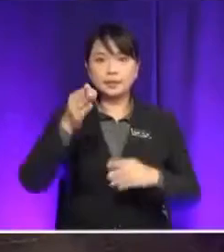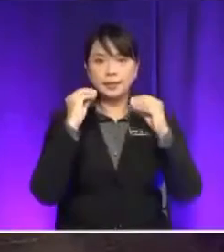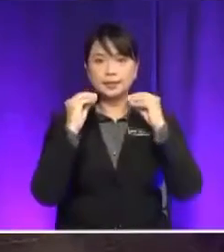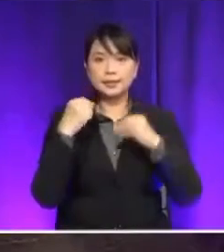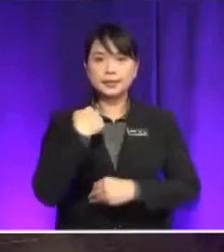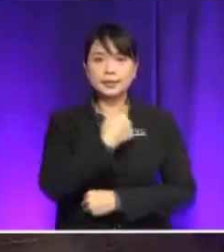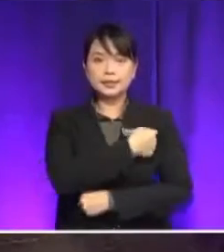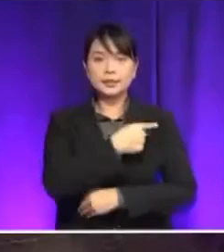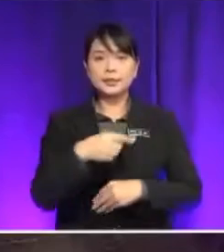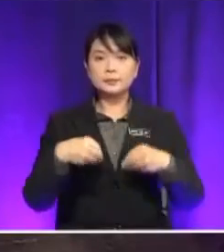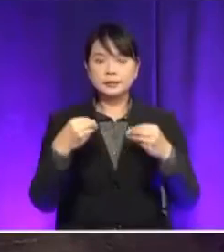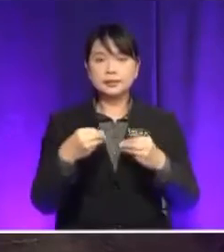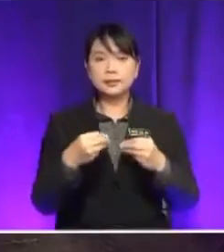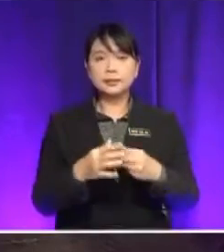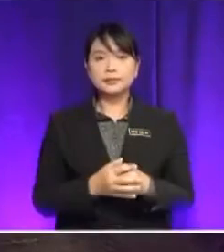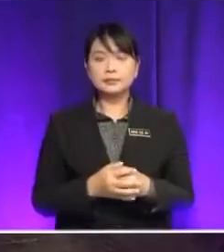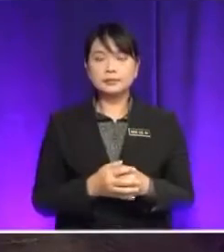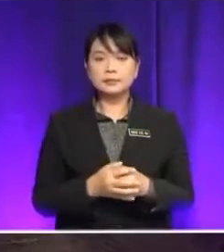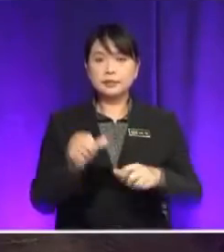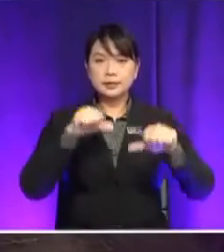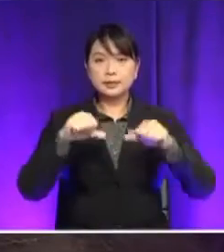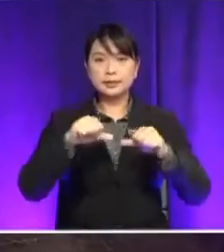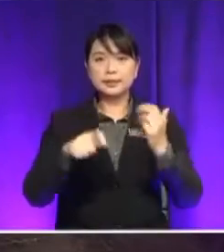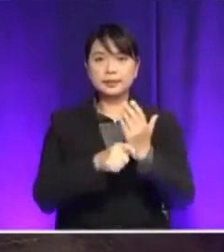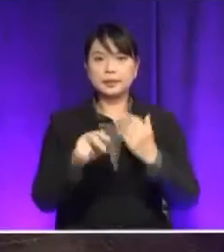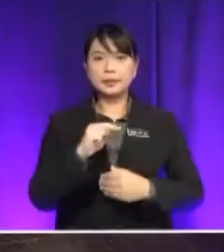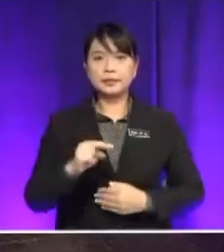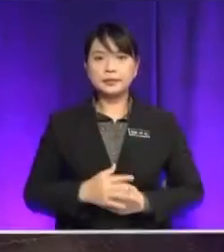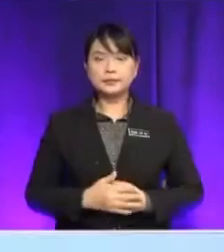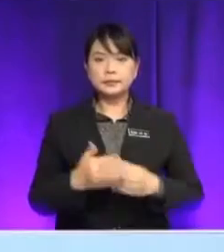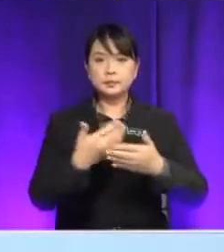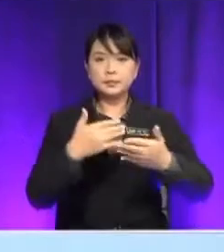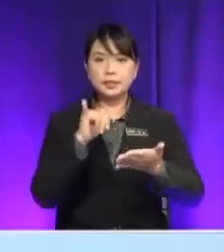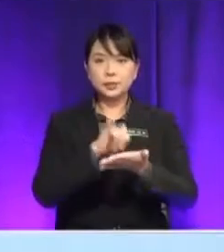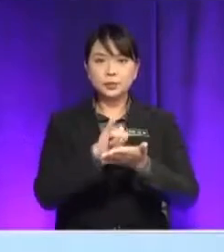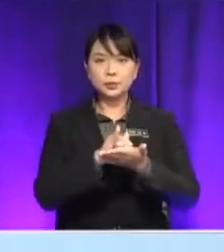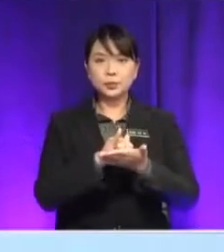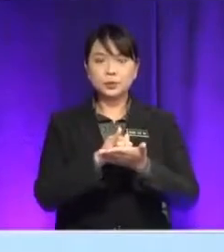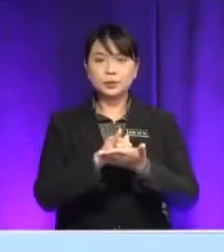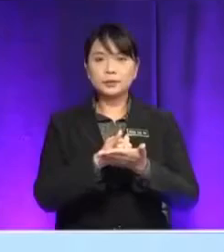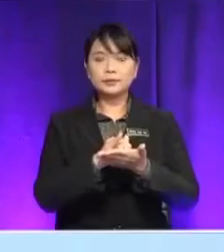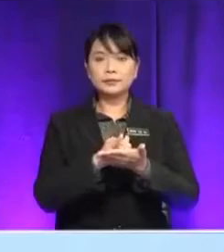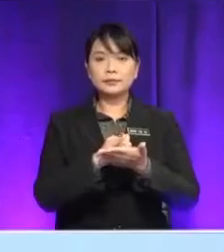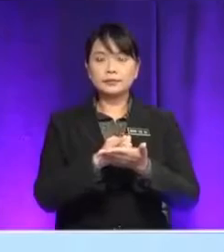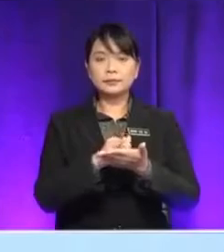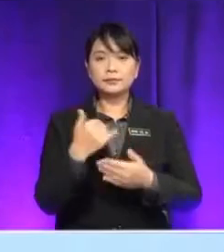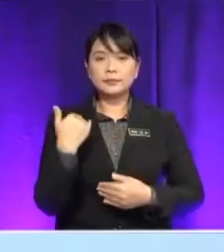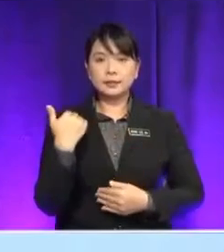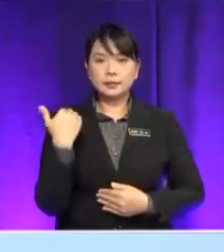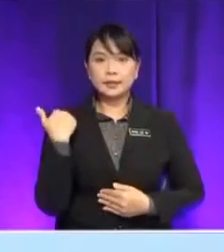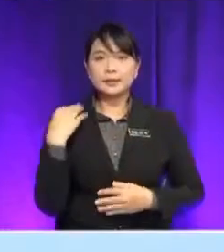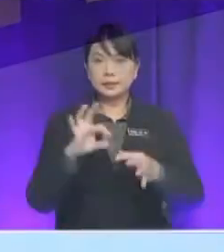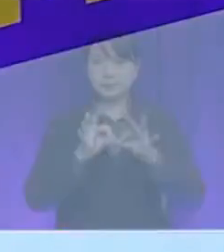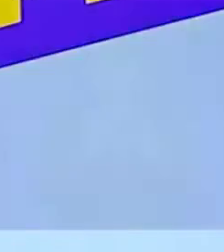bagi mata pelajaran sains tambahan BTC gol sebelum itu saya juga ingin memperkenalkan juru bahasa isyarat kita